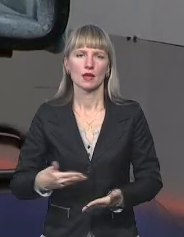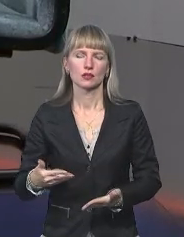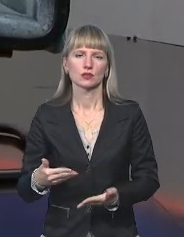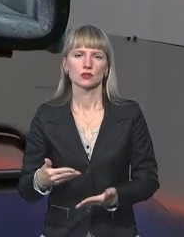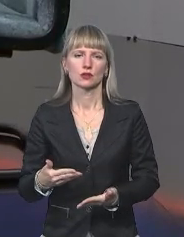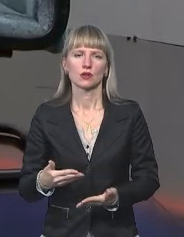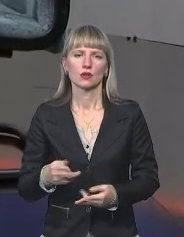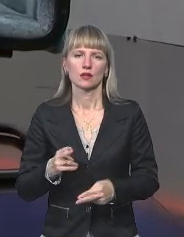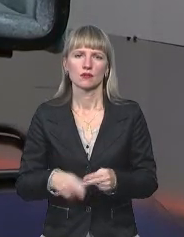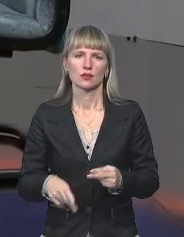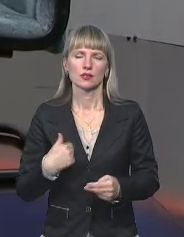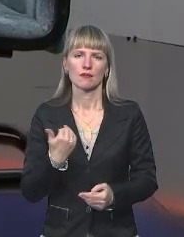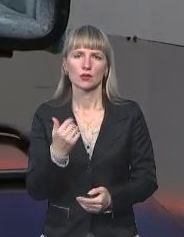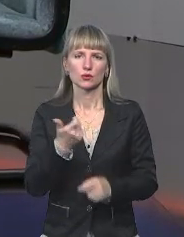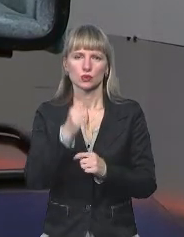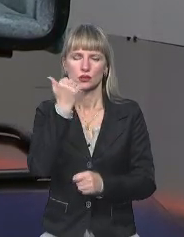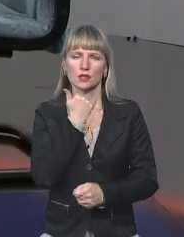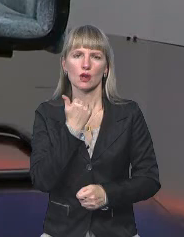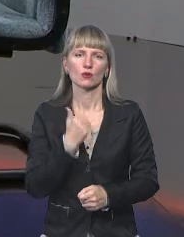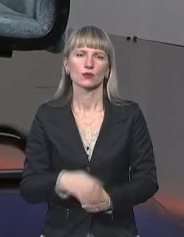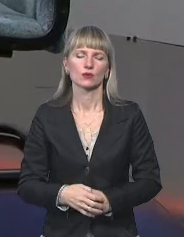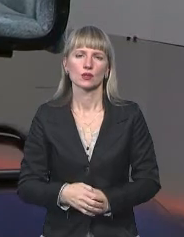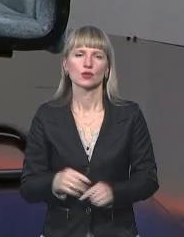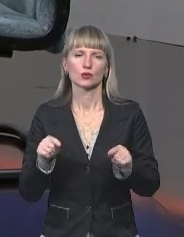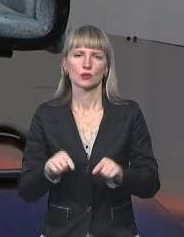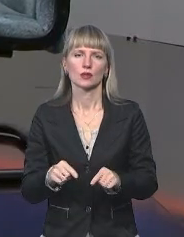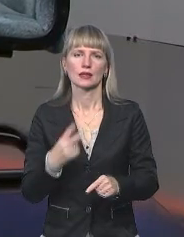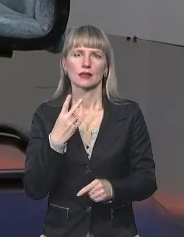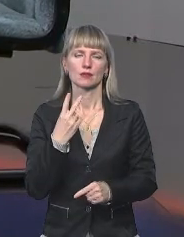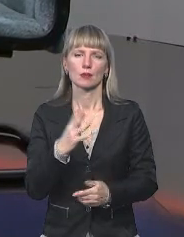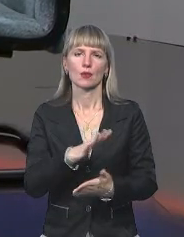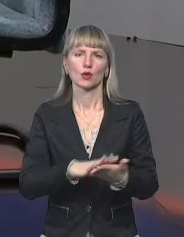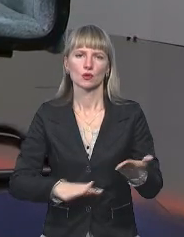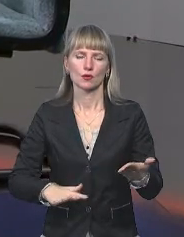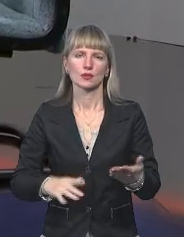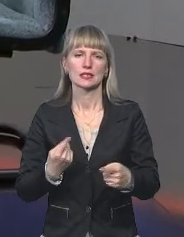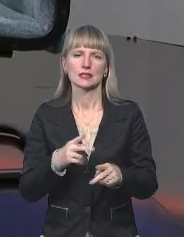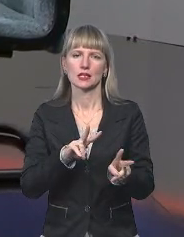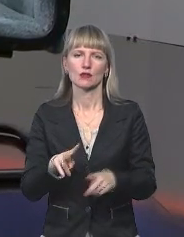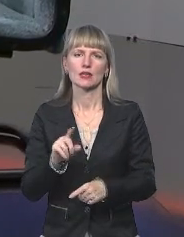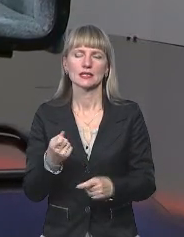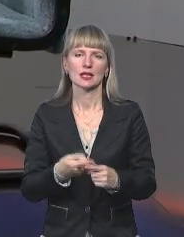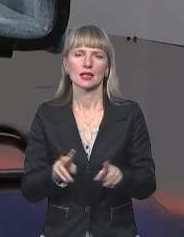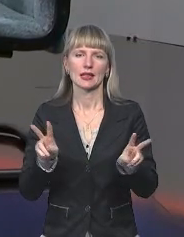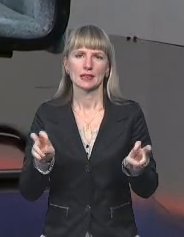до свого завершення. Я вам дуже дякую, що сьогодні звітали в нашій студії. Будемо продовжувати за цією темою,